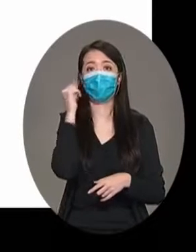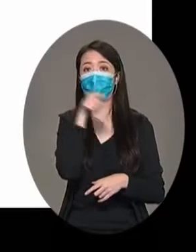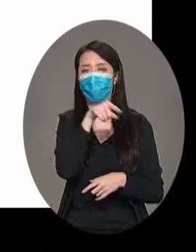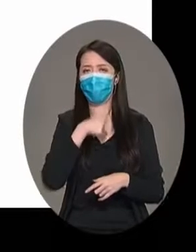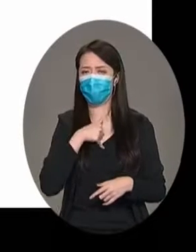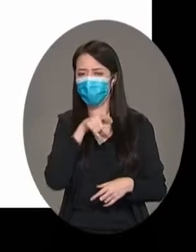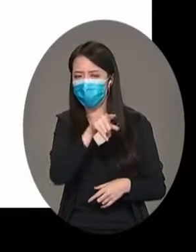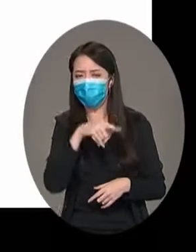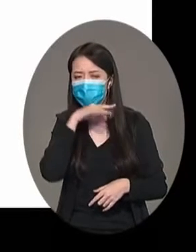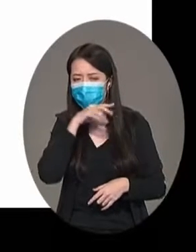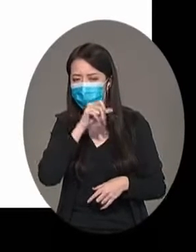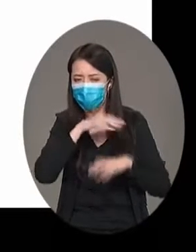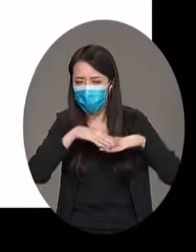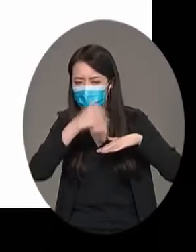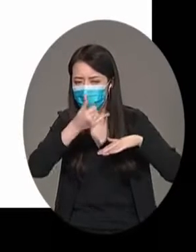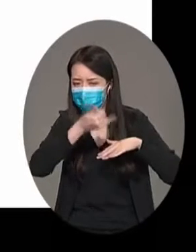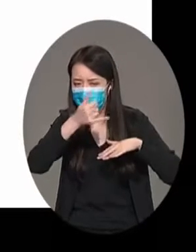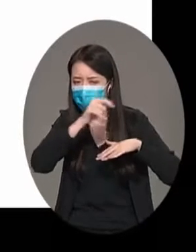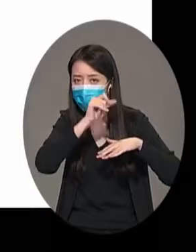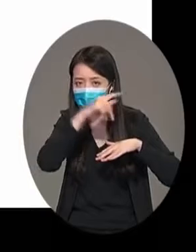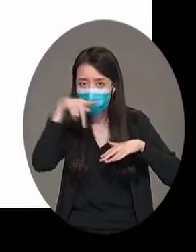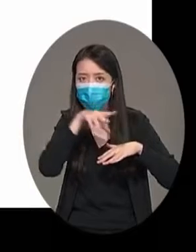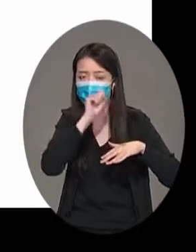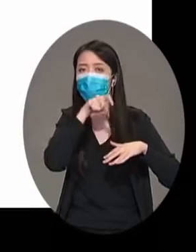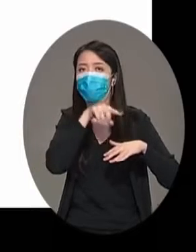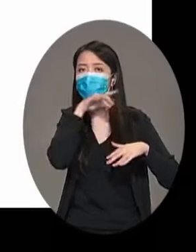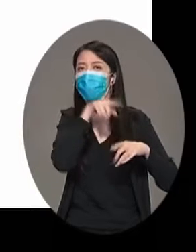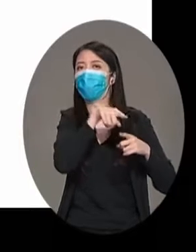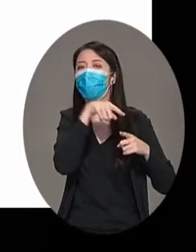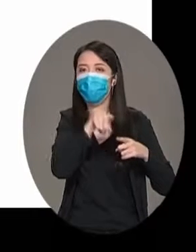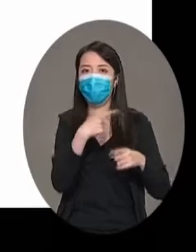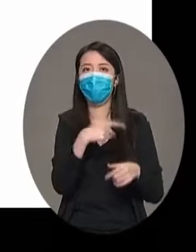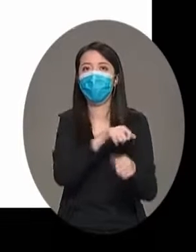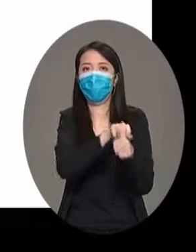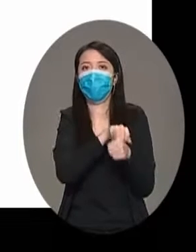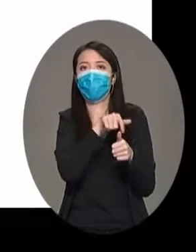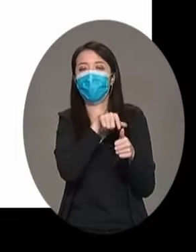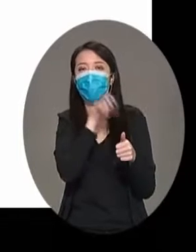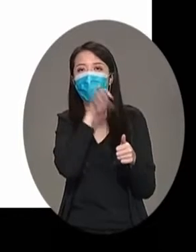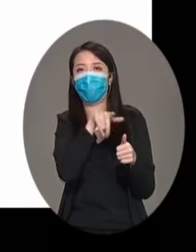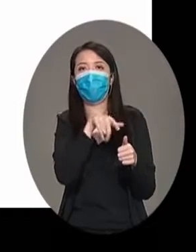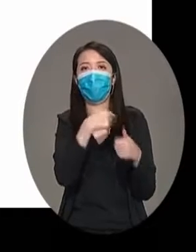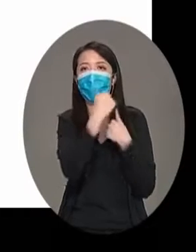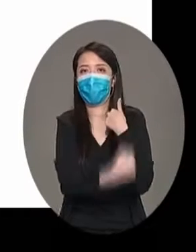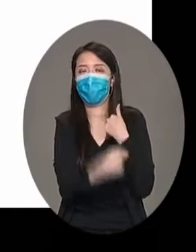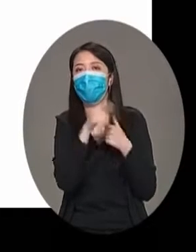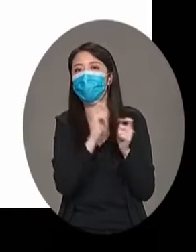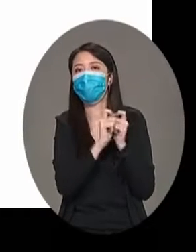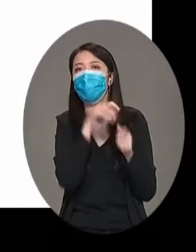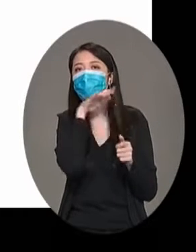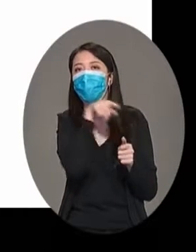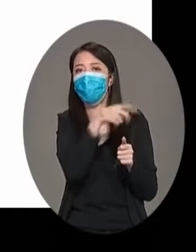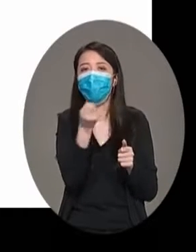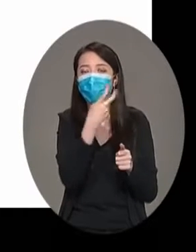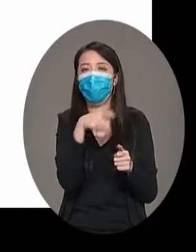22歲的女人懷疑是使用虛假安心出行應用程式，涉嫌是使用虛假文書被捕，她